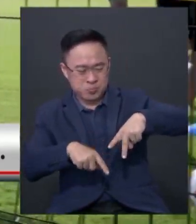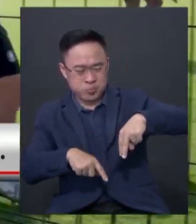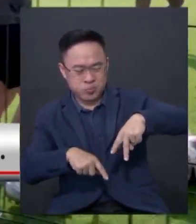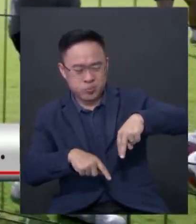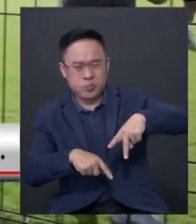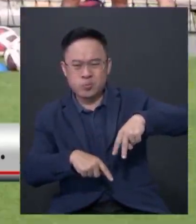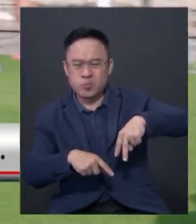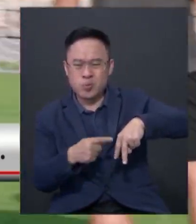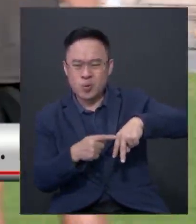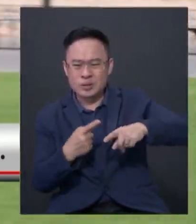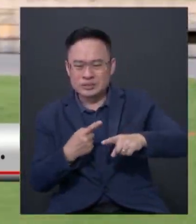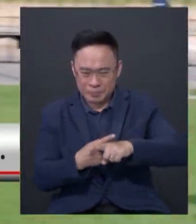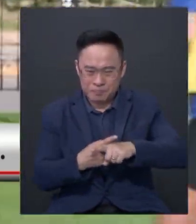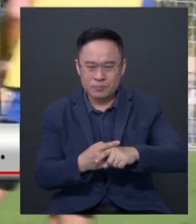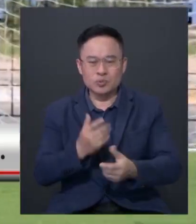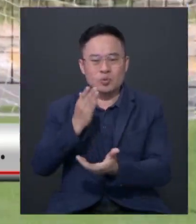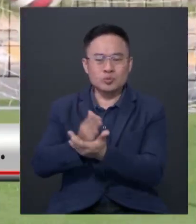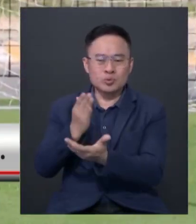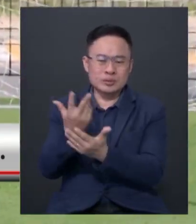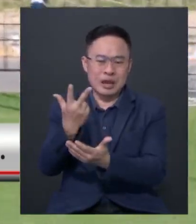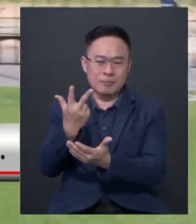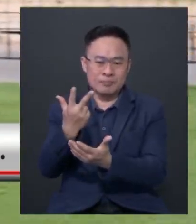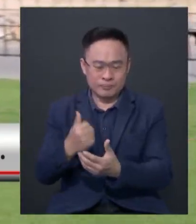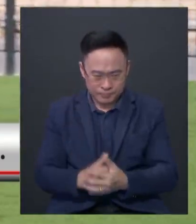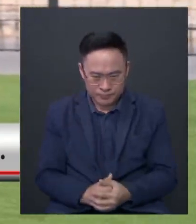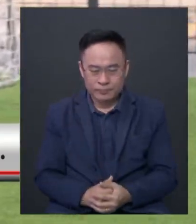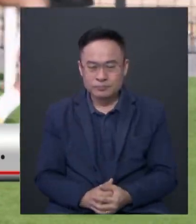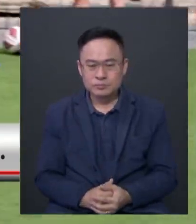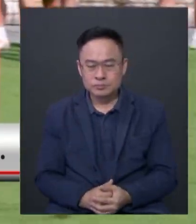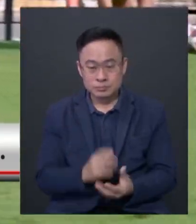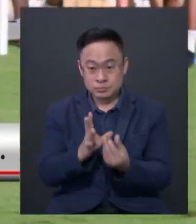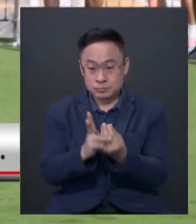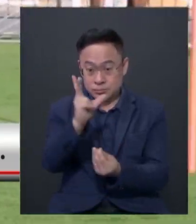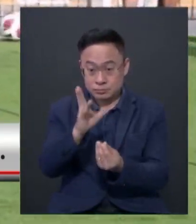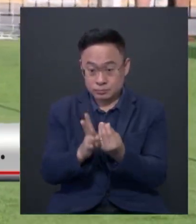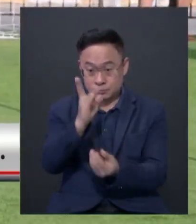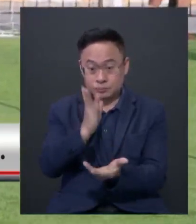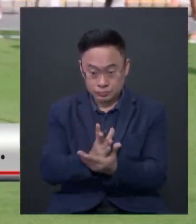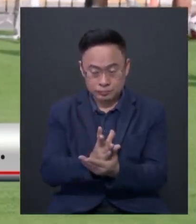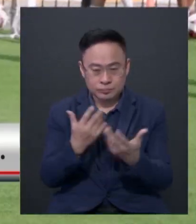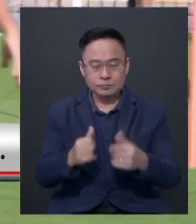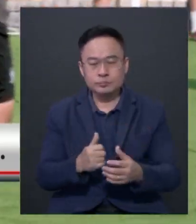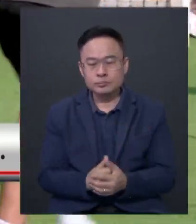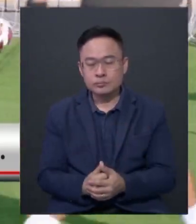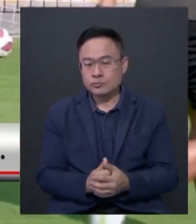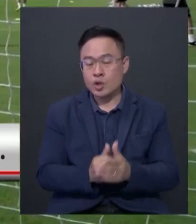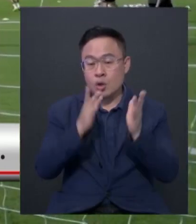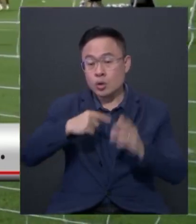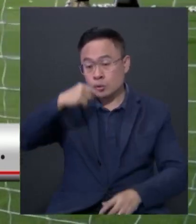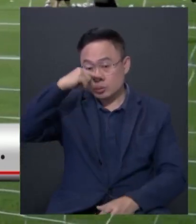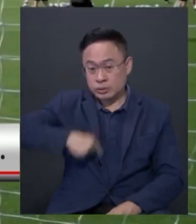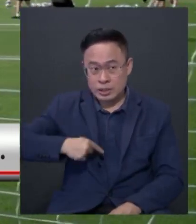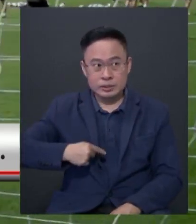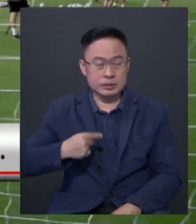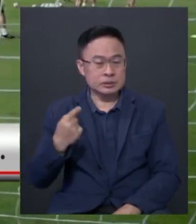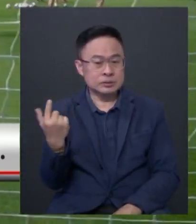กันส่วนสันติภาพจันหง่อมแล้วก็ชนภัทรบัวพันธ์มีอาการกล้ามเนื้อตึงที่ขาหนีบเหมือนกันและกิติพงษ์ภูเถาเ